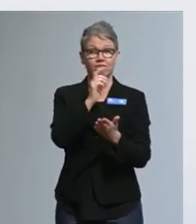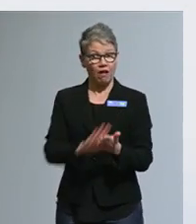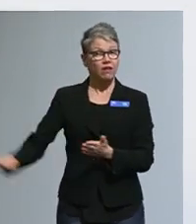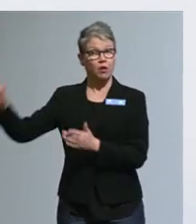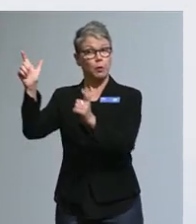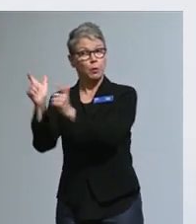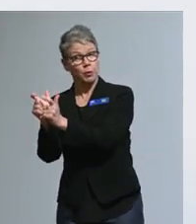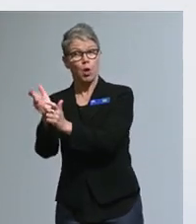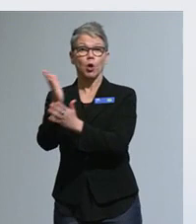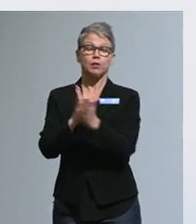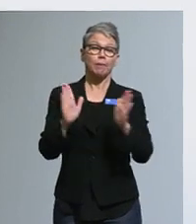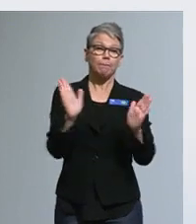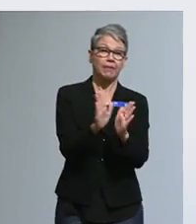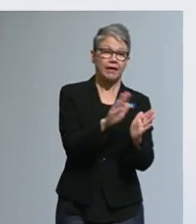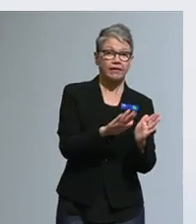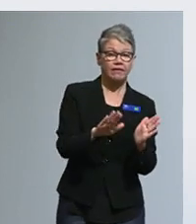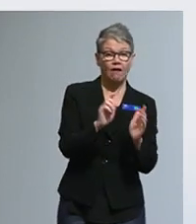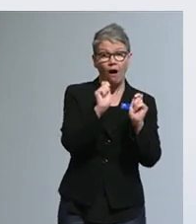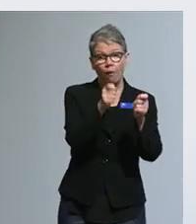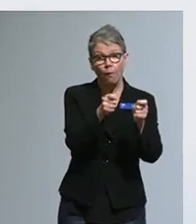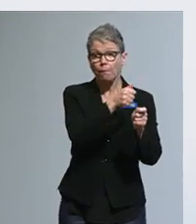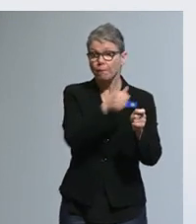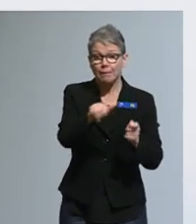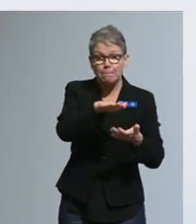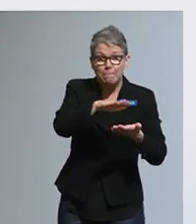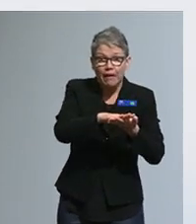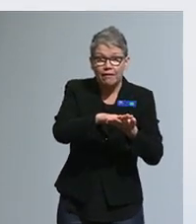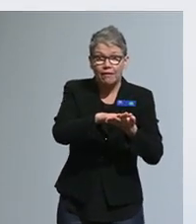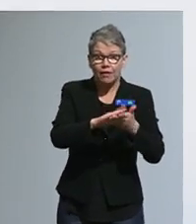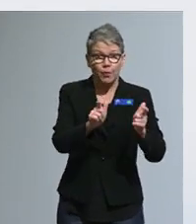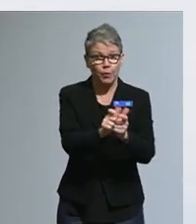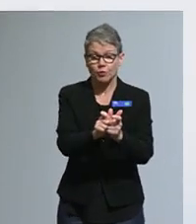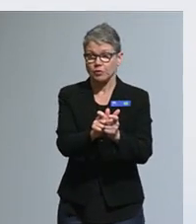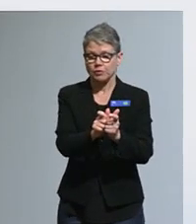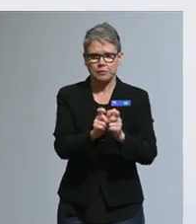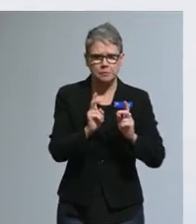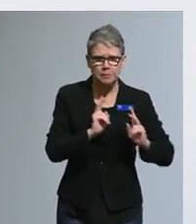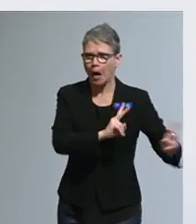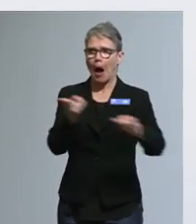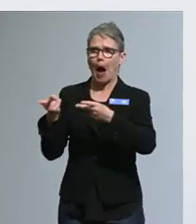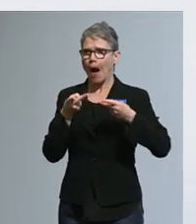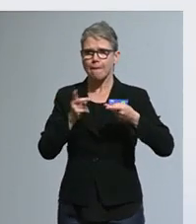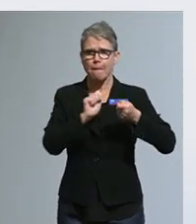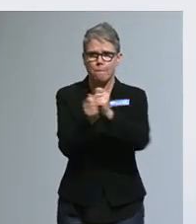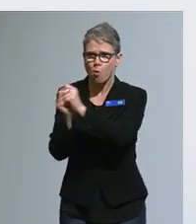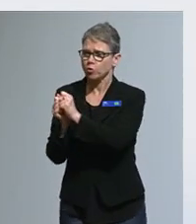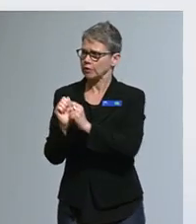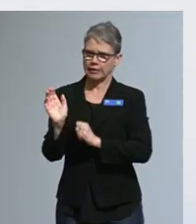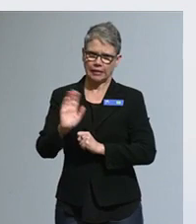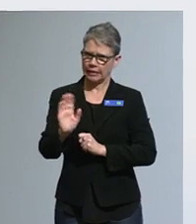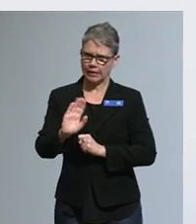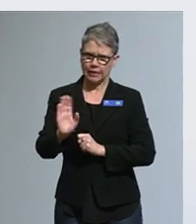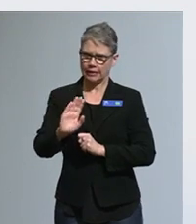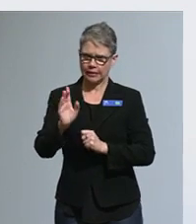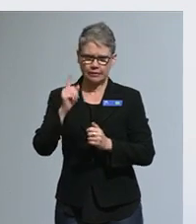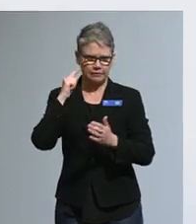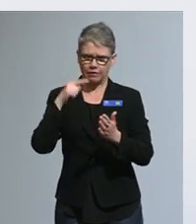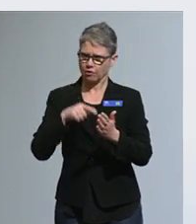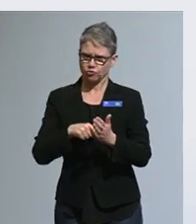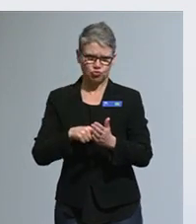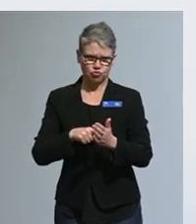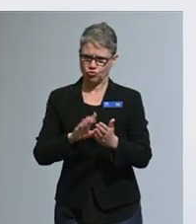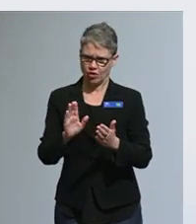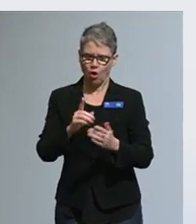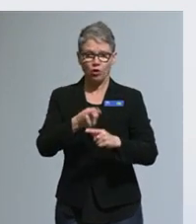toisia jossain pienemmissä haussa hyvinkin paikallisia. Niin ei missään tapauksessa ole tarkoituksenmukaista, että tehtäisiin vaan